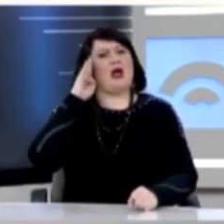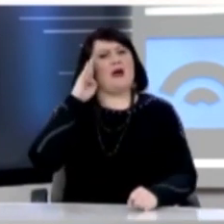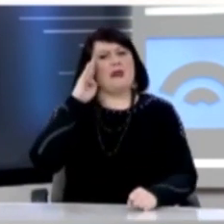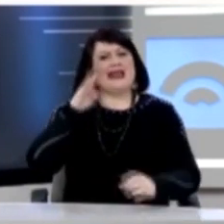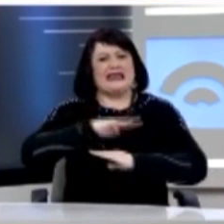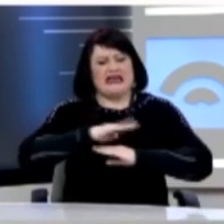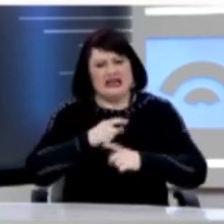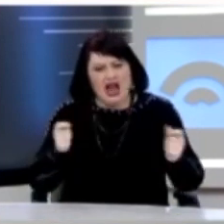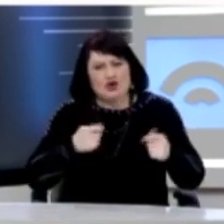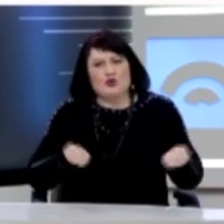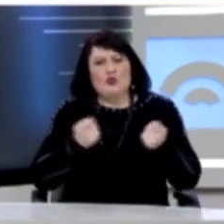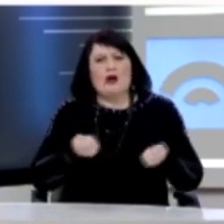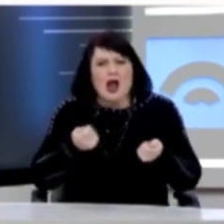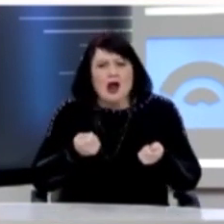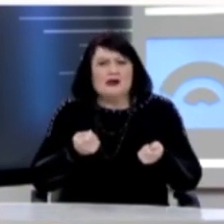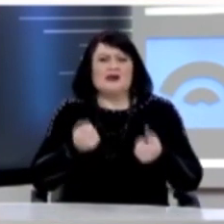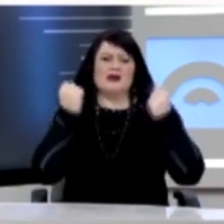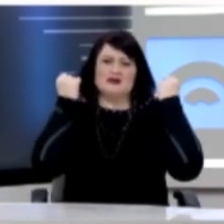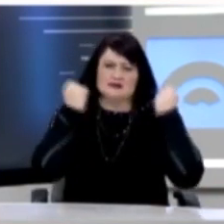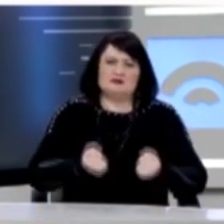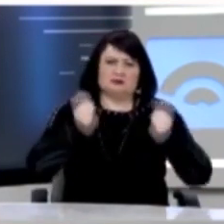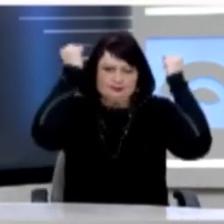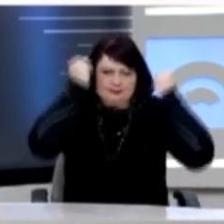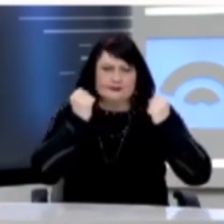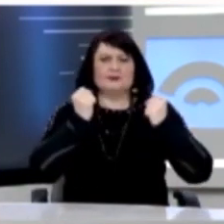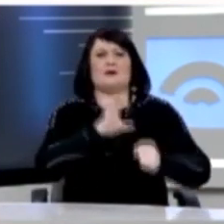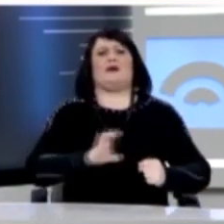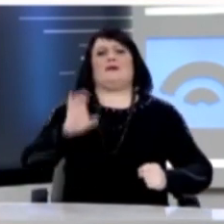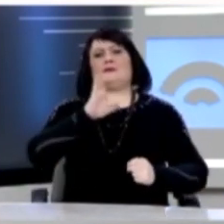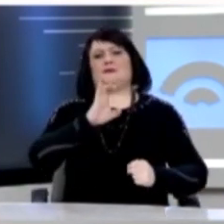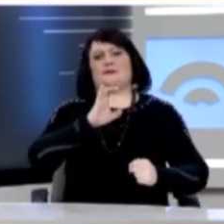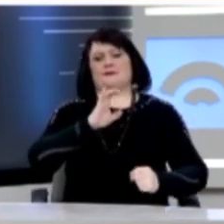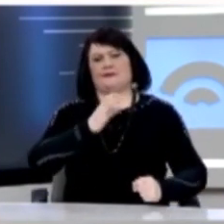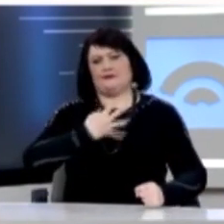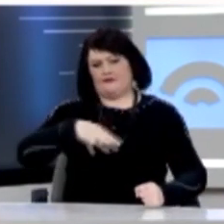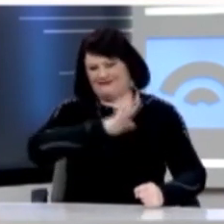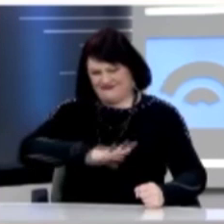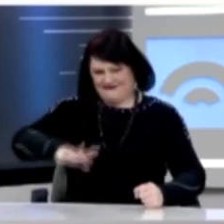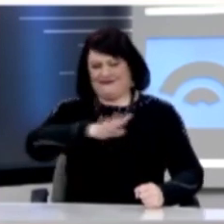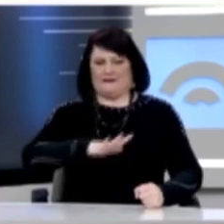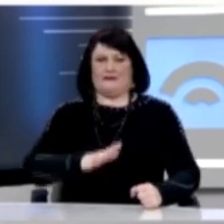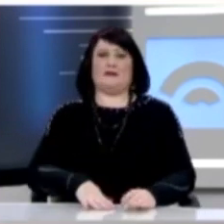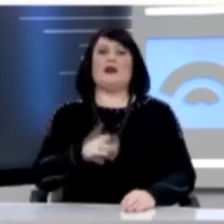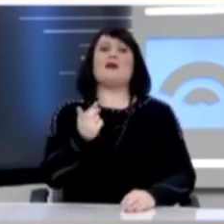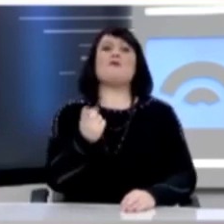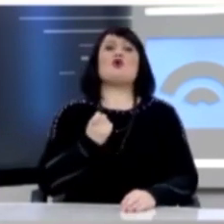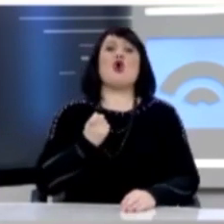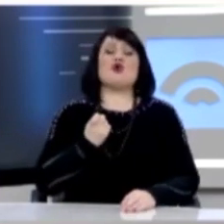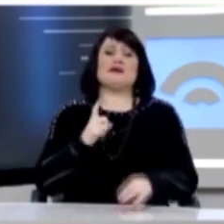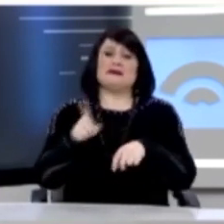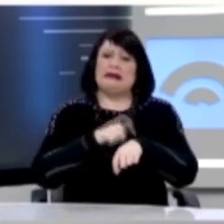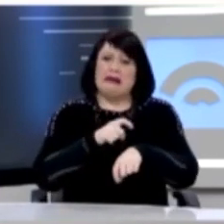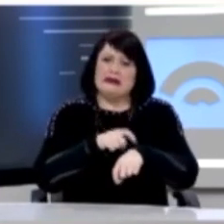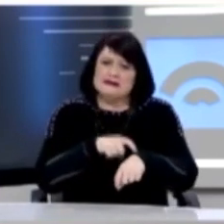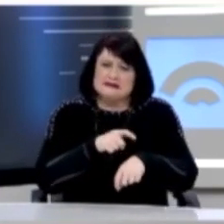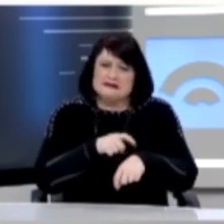το ΝΑΤΟ, σε βάρος και των λαών των Βαλκανίων, της Μέσης Ανατολής αλλού. Είναι πρόκληση την ίδια στιγμή που